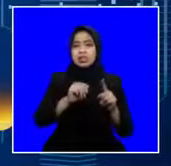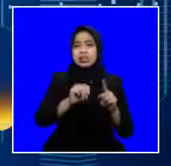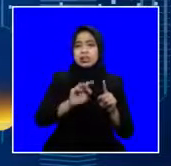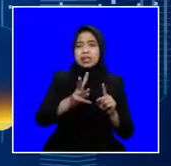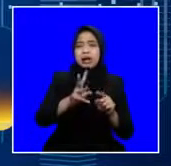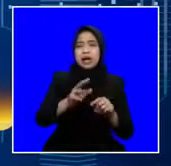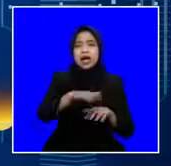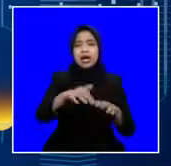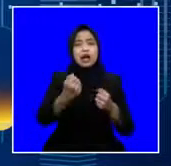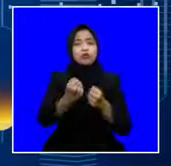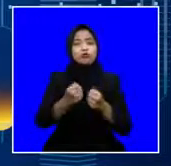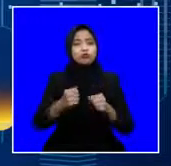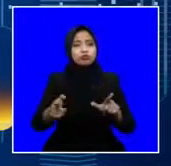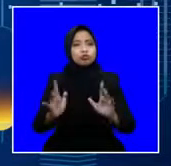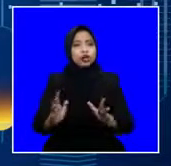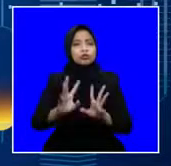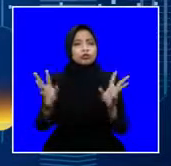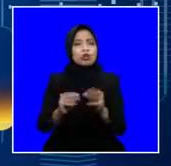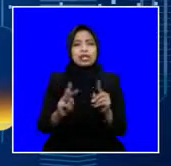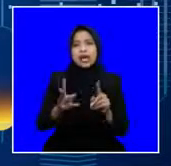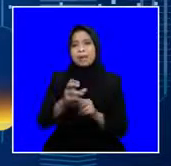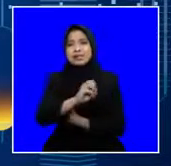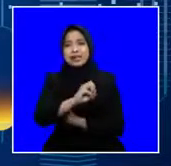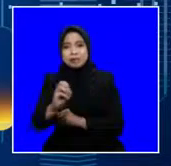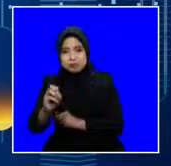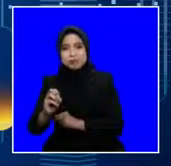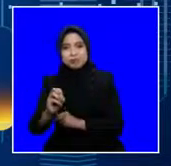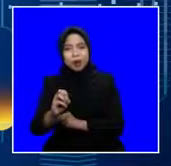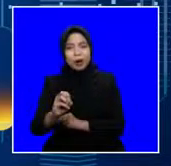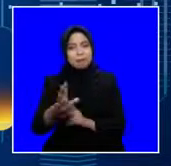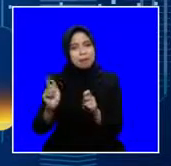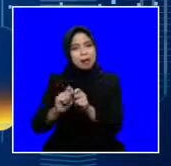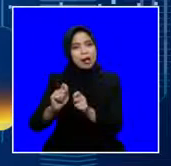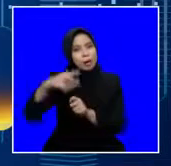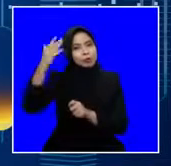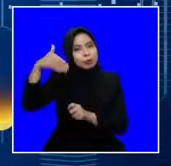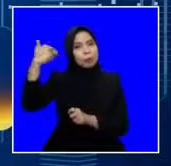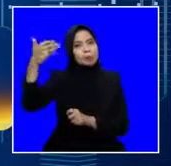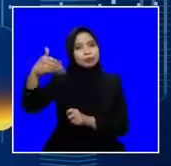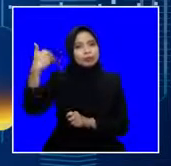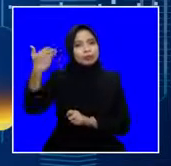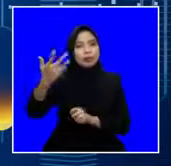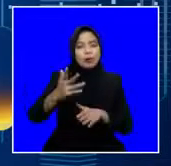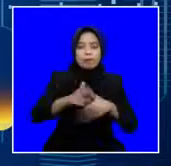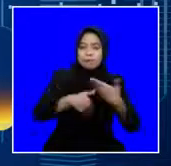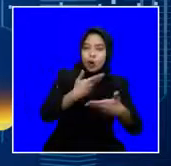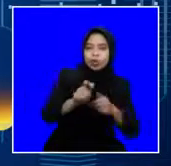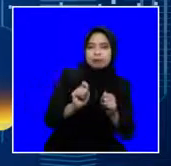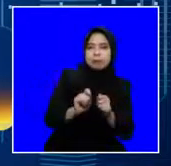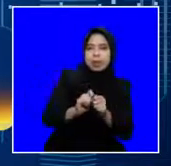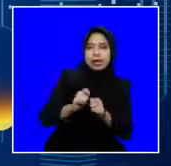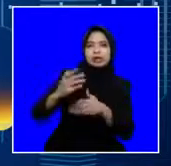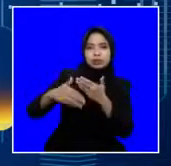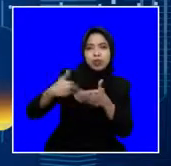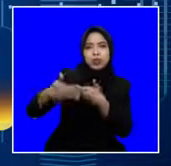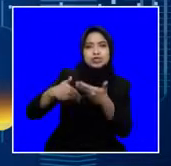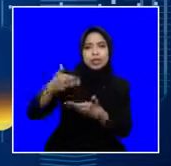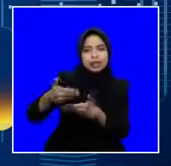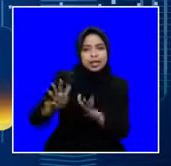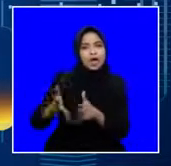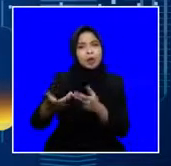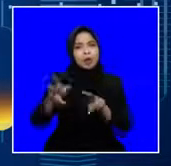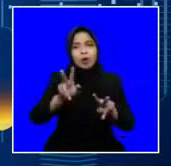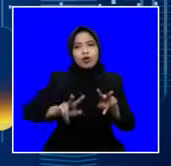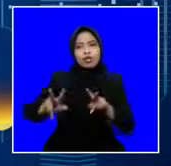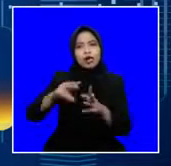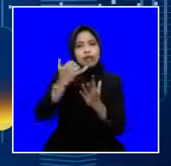13.000 alumni yang ada. Nah, tentunya kami akan terus melakukan perbaikan baik dari sisi proses maupun dari sisi monitoring